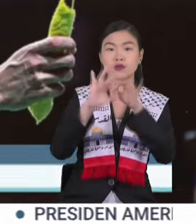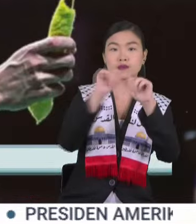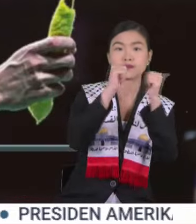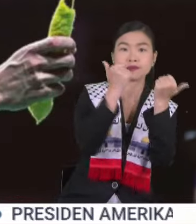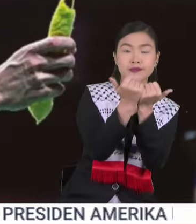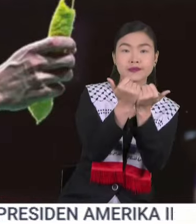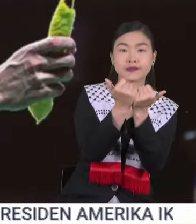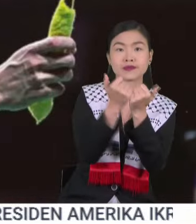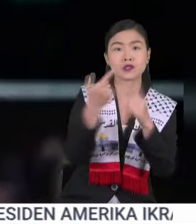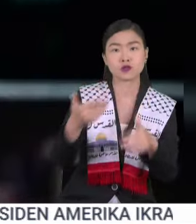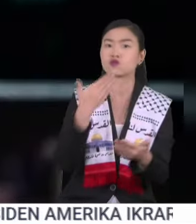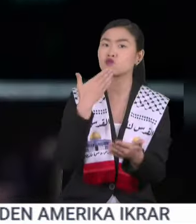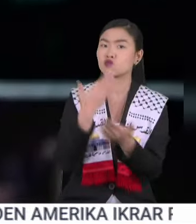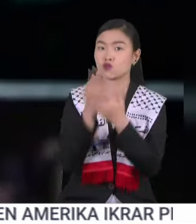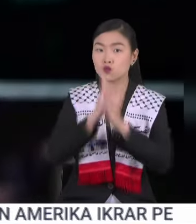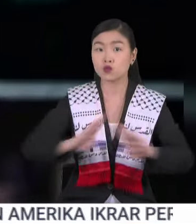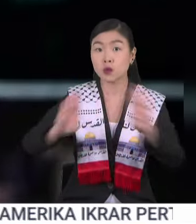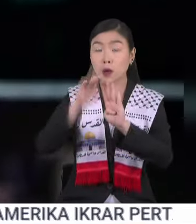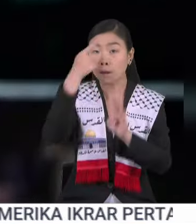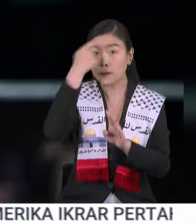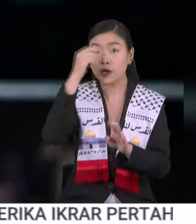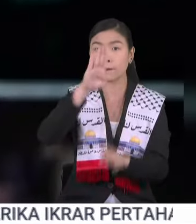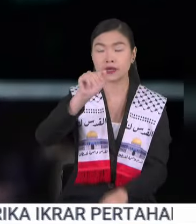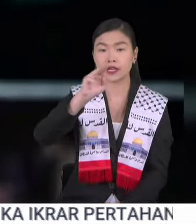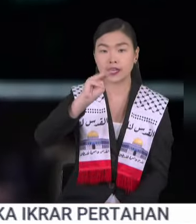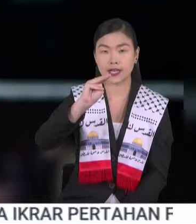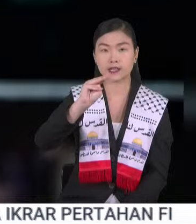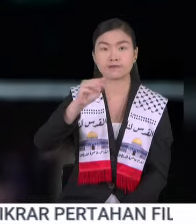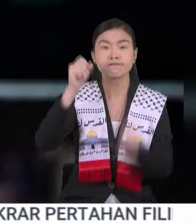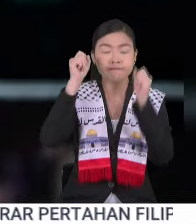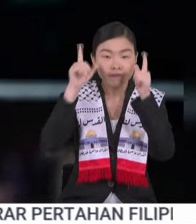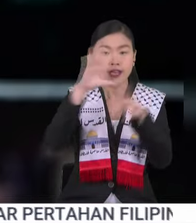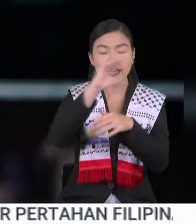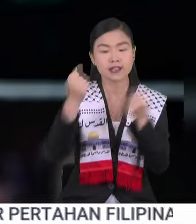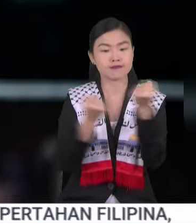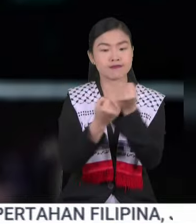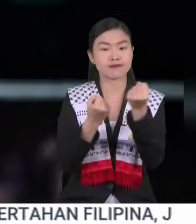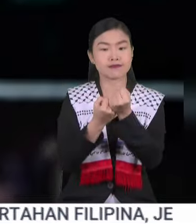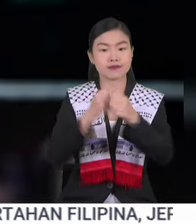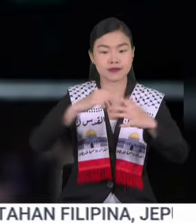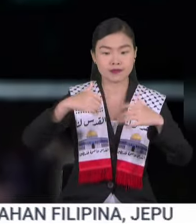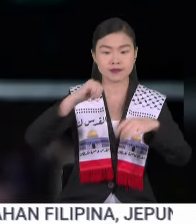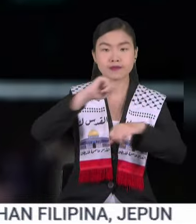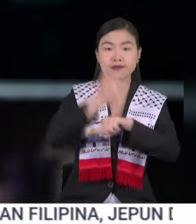gembira kerana BAM menyedari dan menyokong kewujudan atlet profesional.